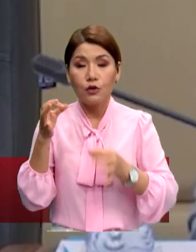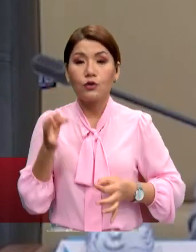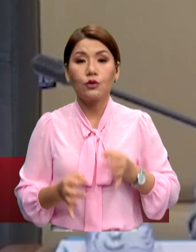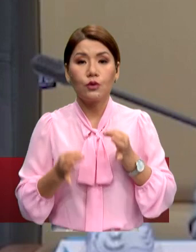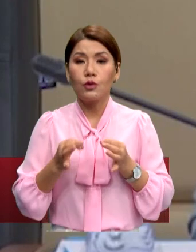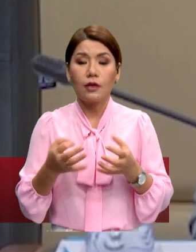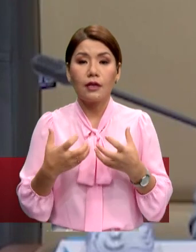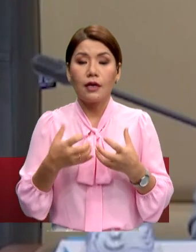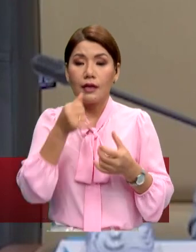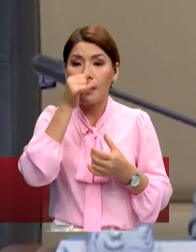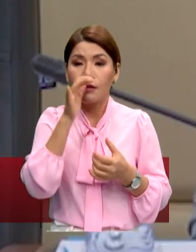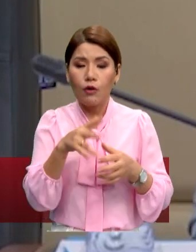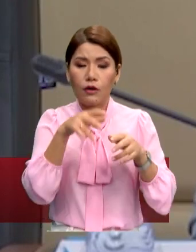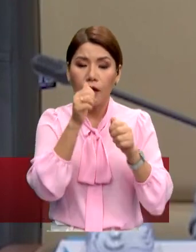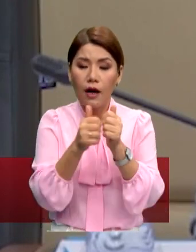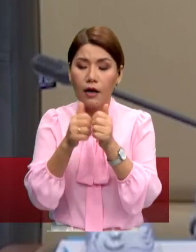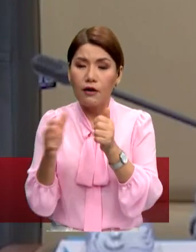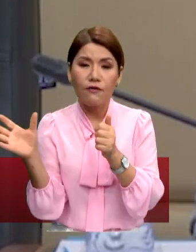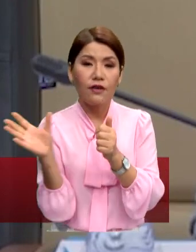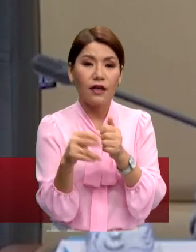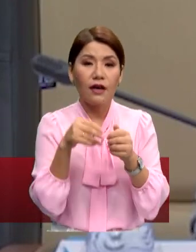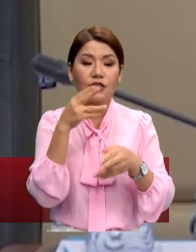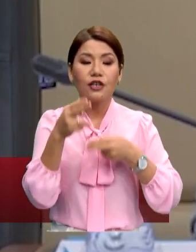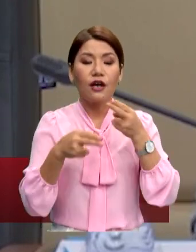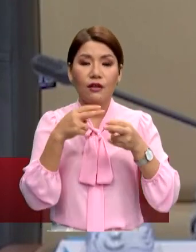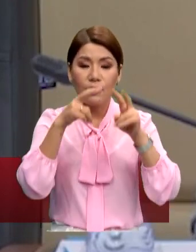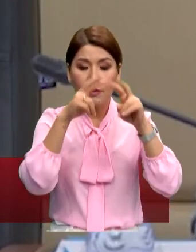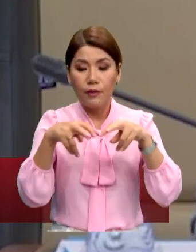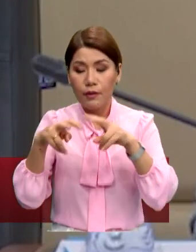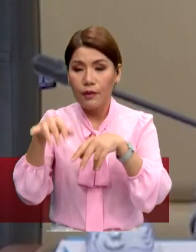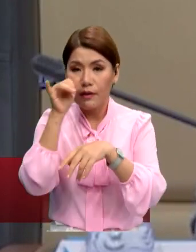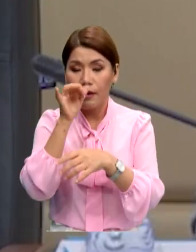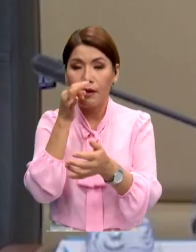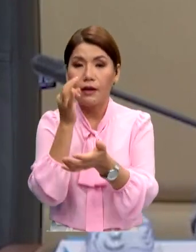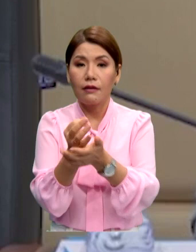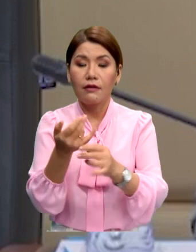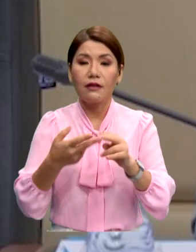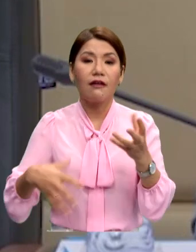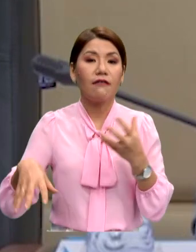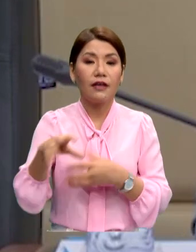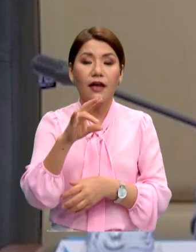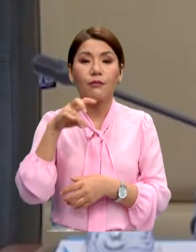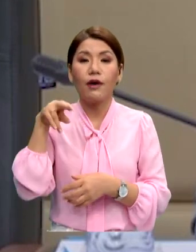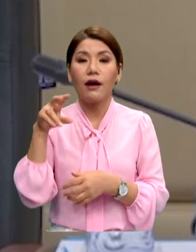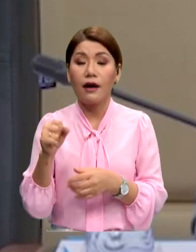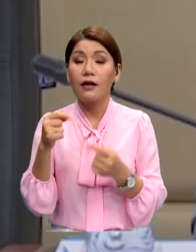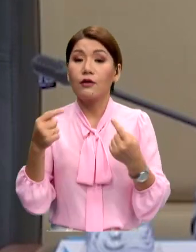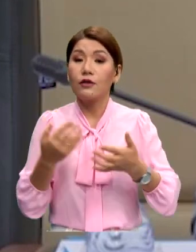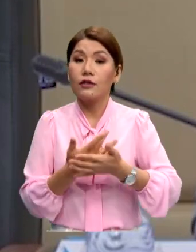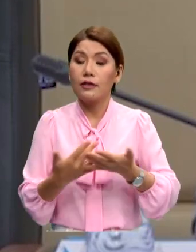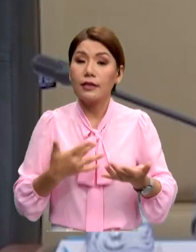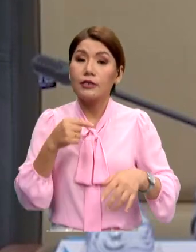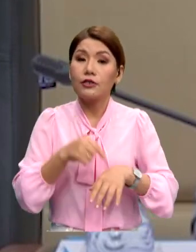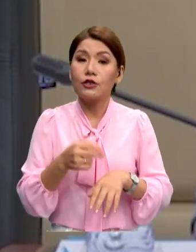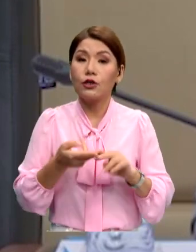будет не в состоянии рассматривать все поступающие к нему обращения. Поскольку практически все НПА так или иначе